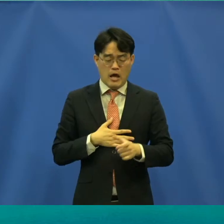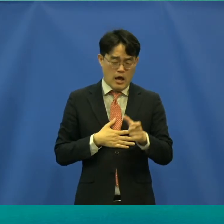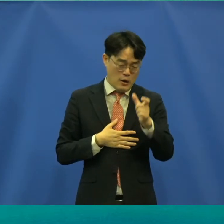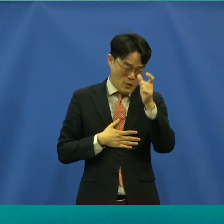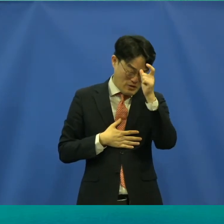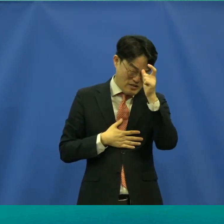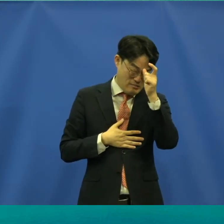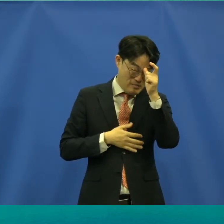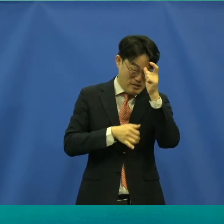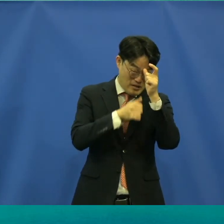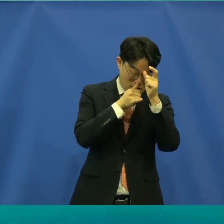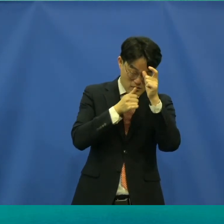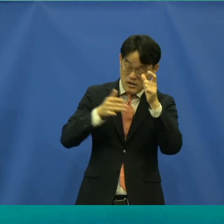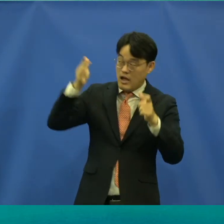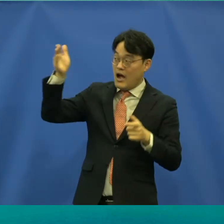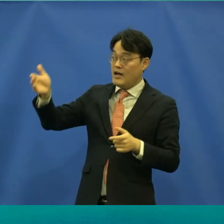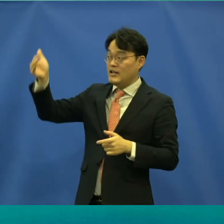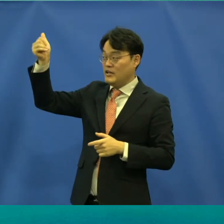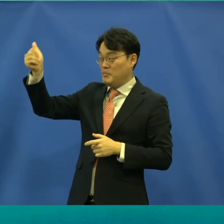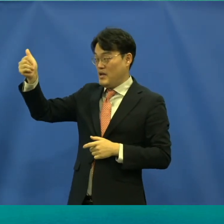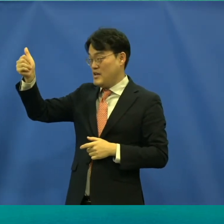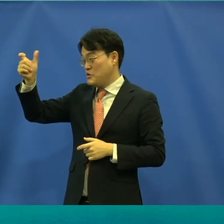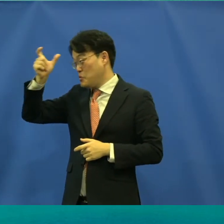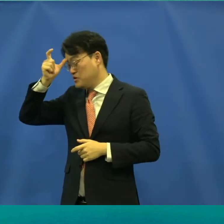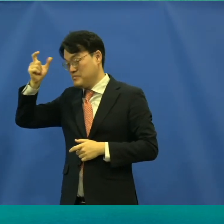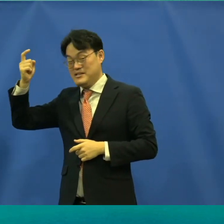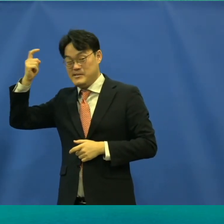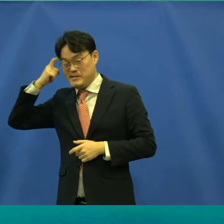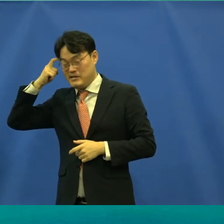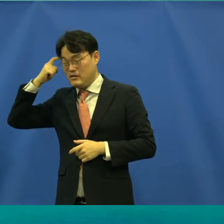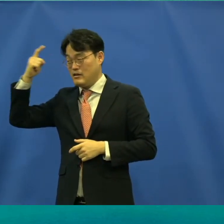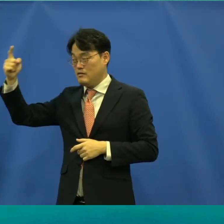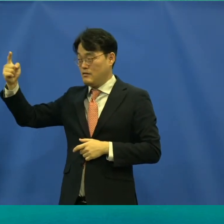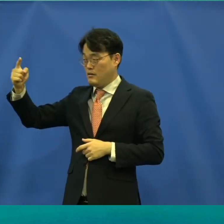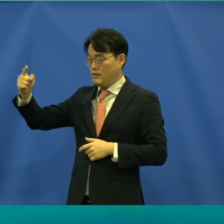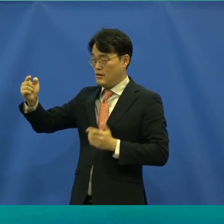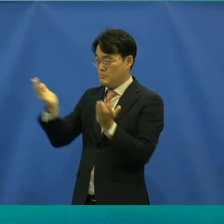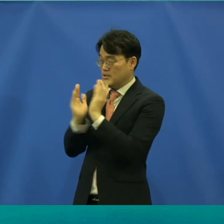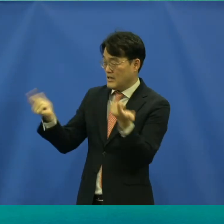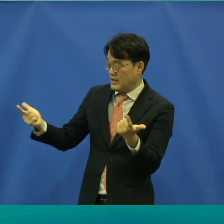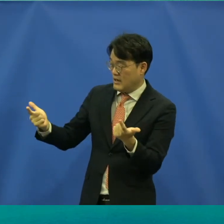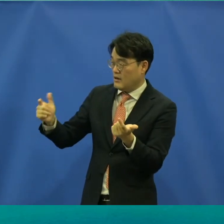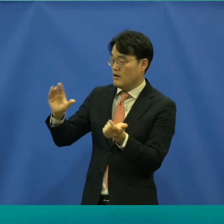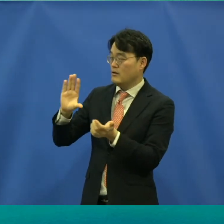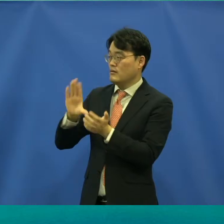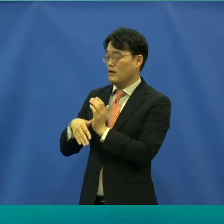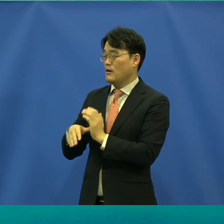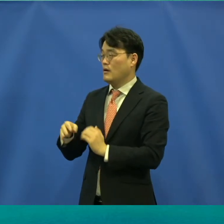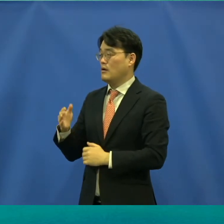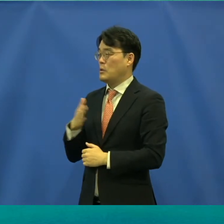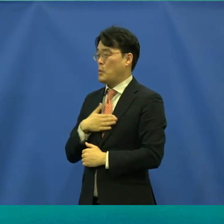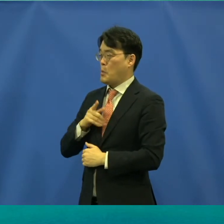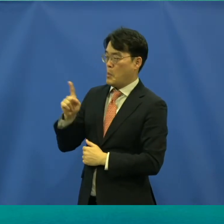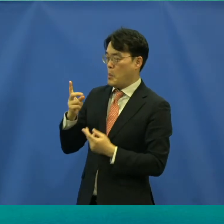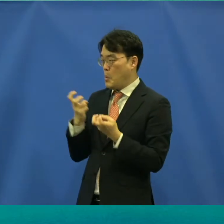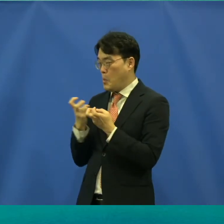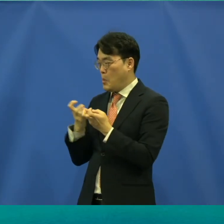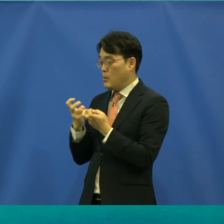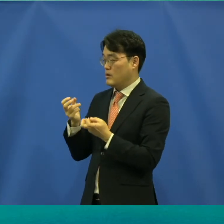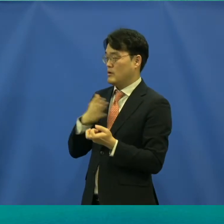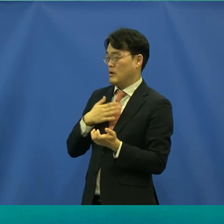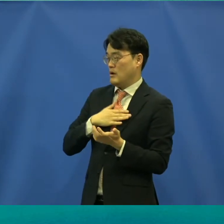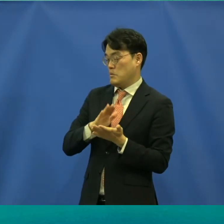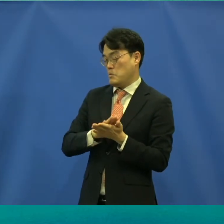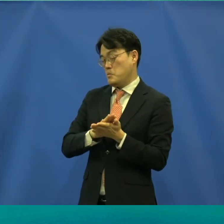하나님의 의지와 나의 의지가 충돌될 때, 그때 하나님이 우리를 어떻게 다루시는가를 요나스를